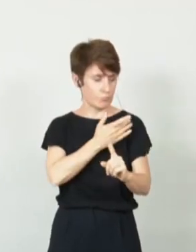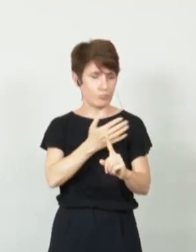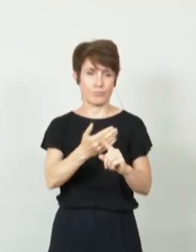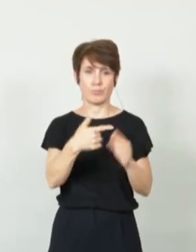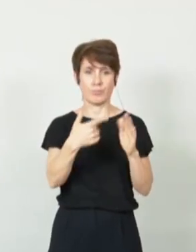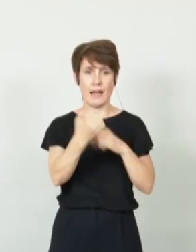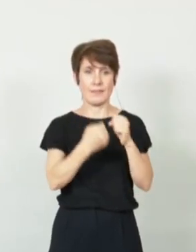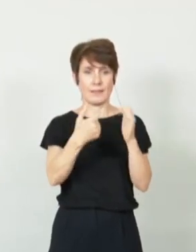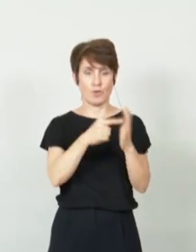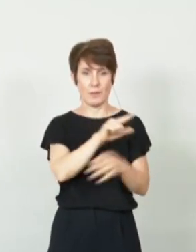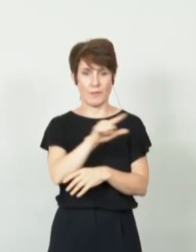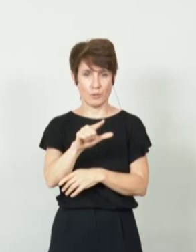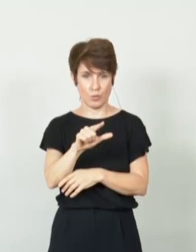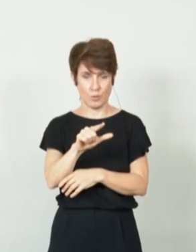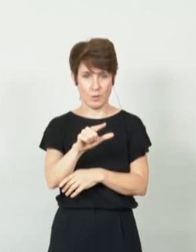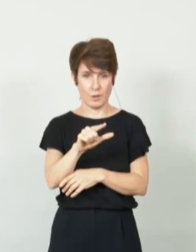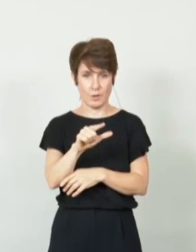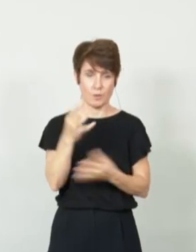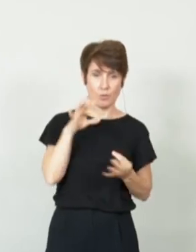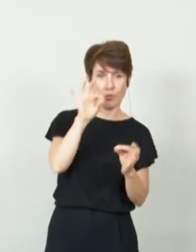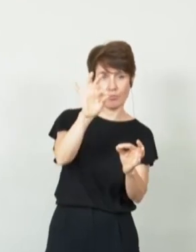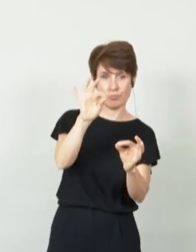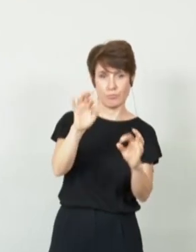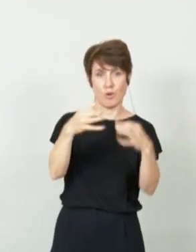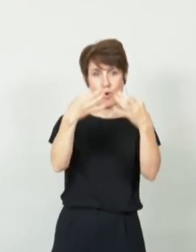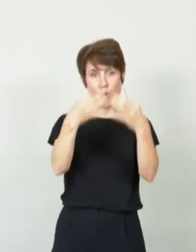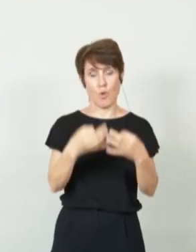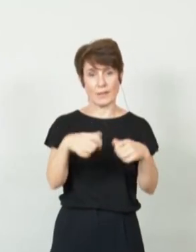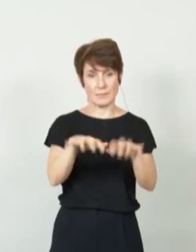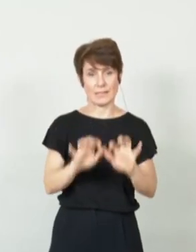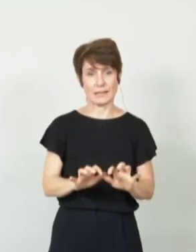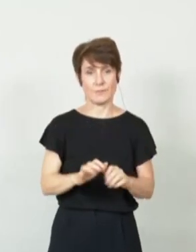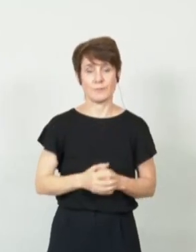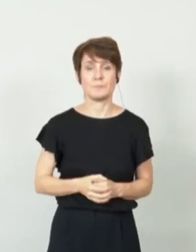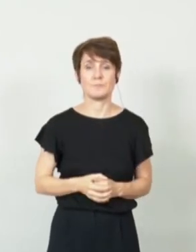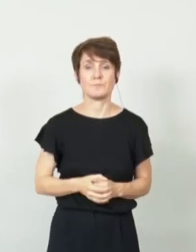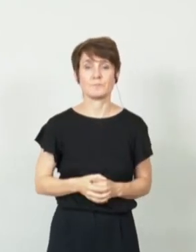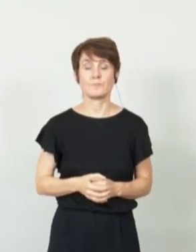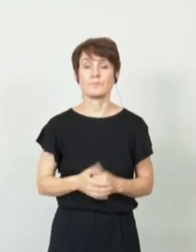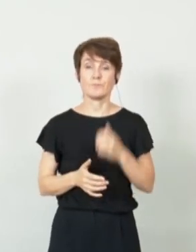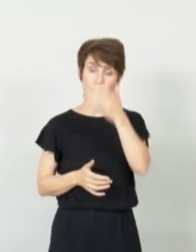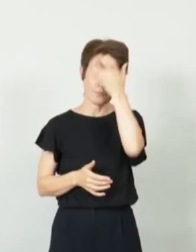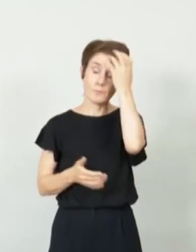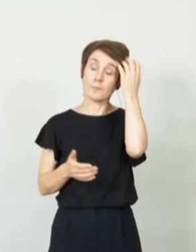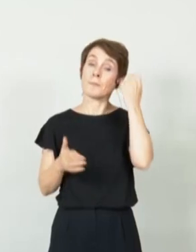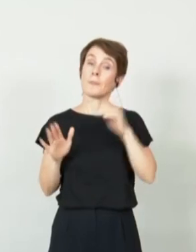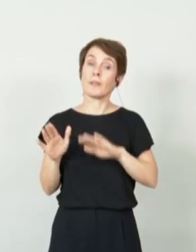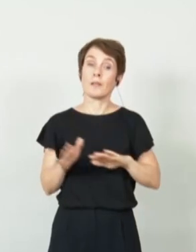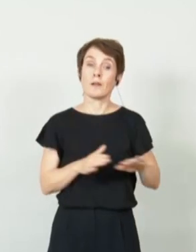en 2022 et qui sont relatives à ce compte administratif je dans la je continue donc pour